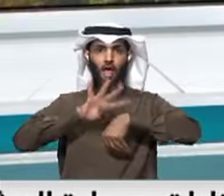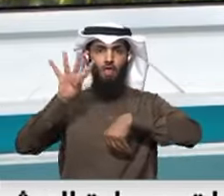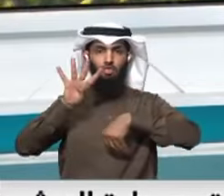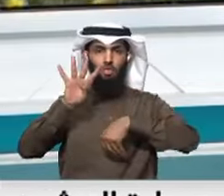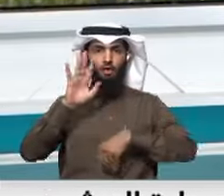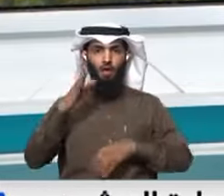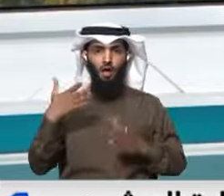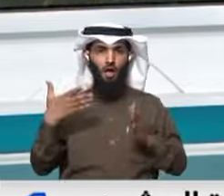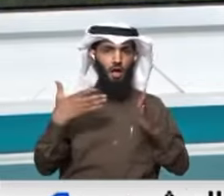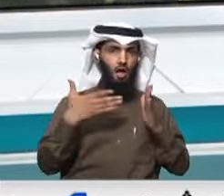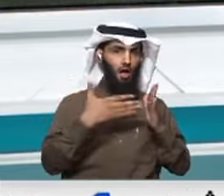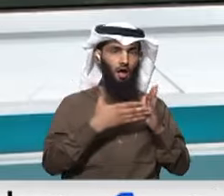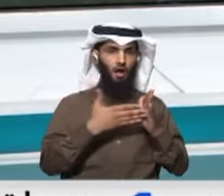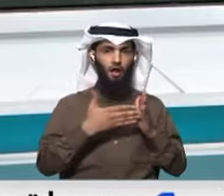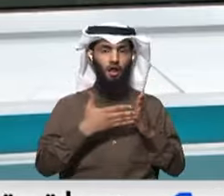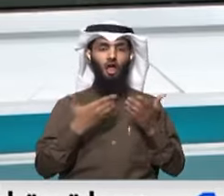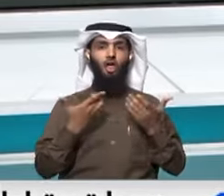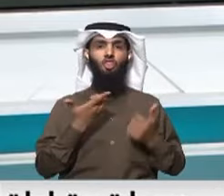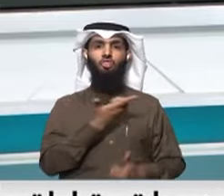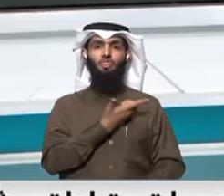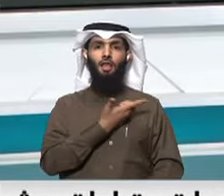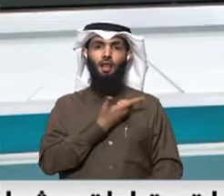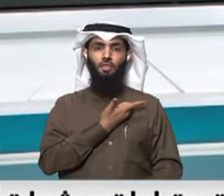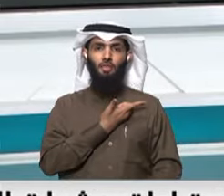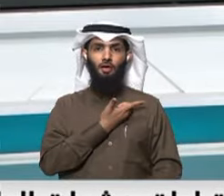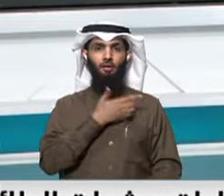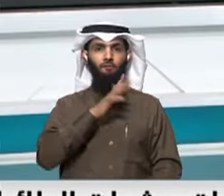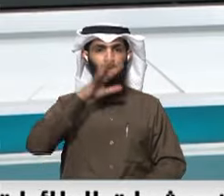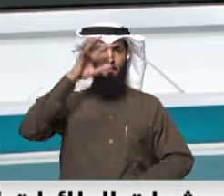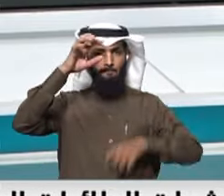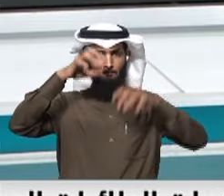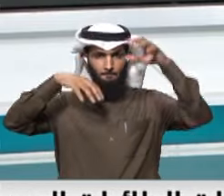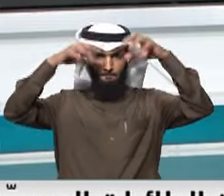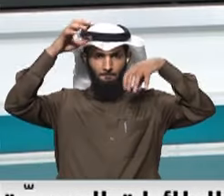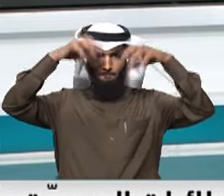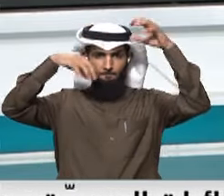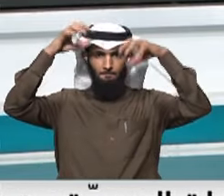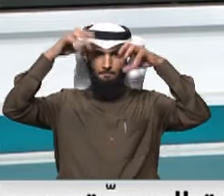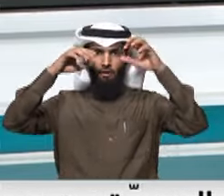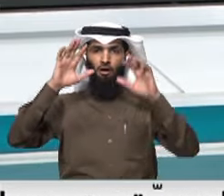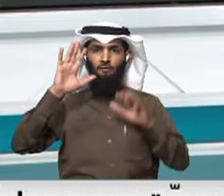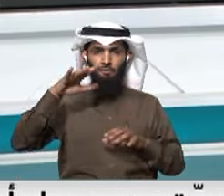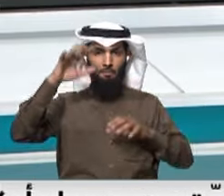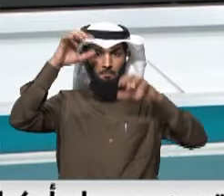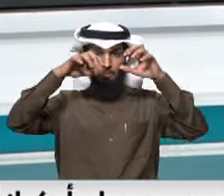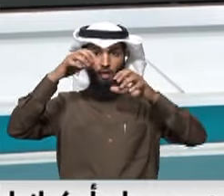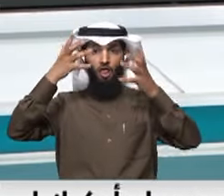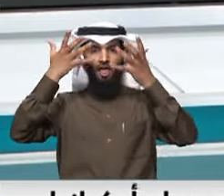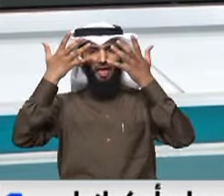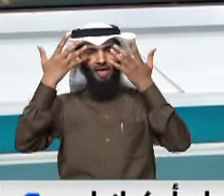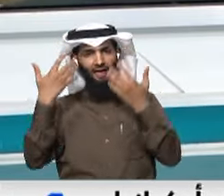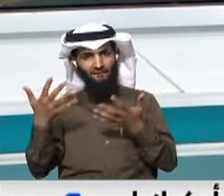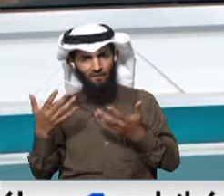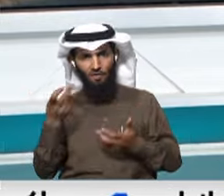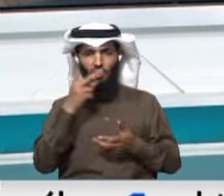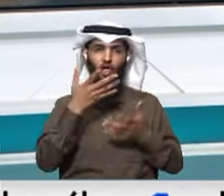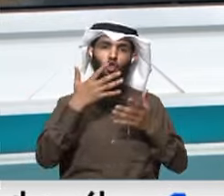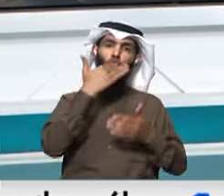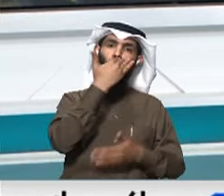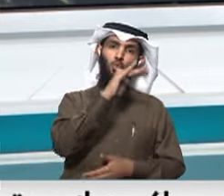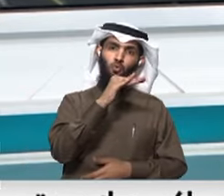حتى نهاية يوم الثلاثاء. أمطار متفاوتة، متوقع أن تتفاوت كميات الأمطار ما بين خفيفة إلى متوسطة وقد